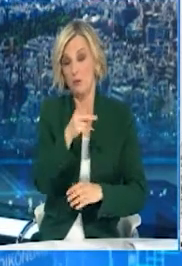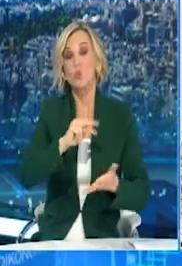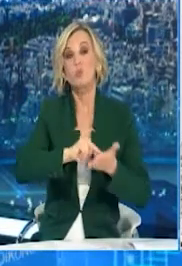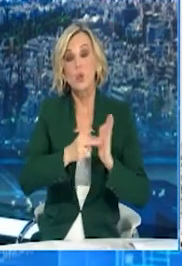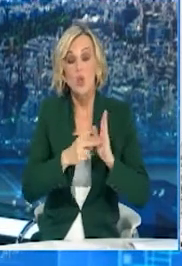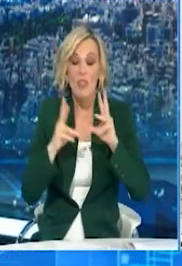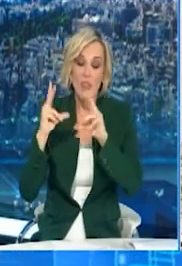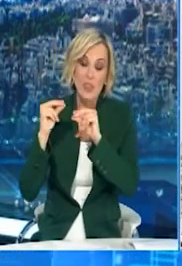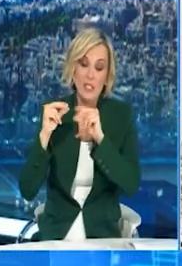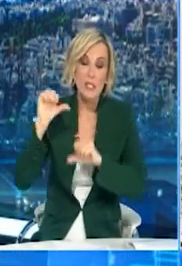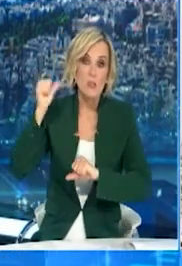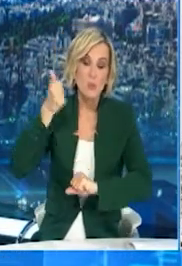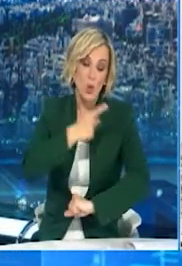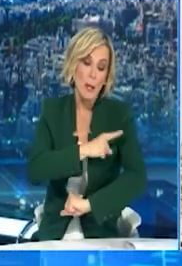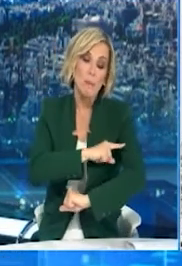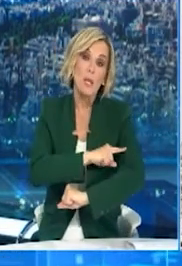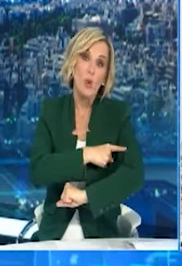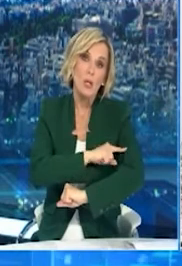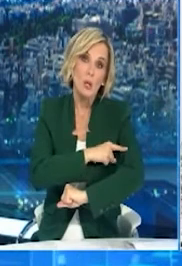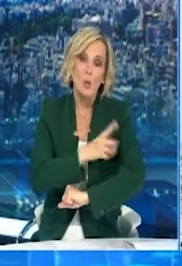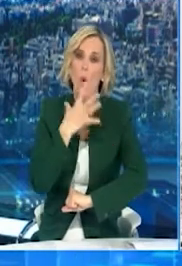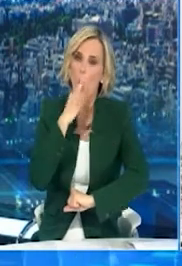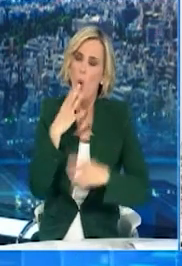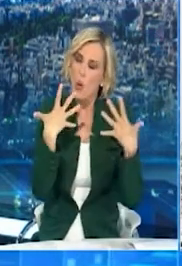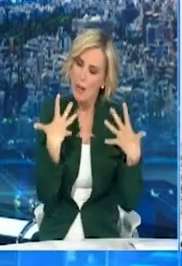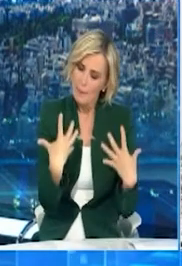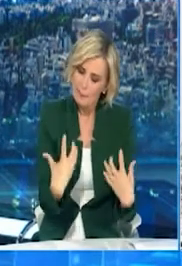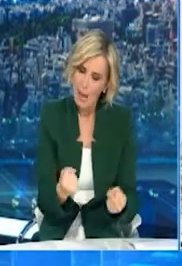του ενδοφλέβια αγωγή ή